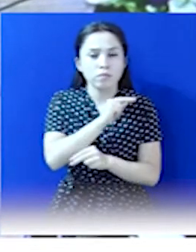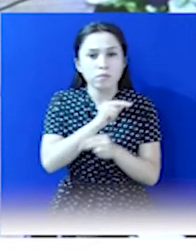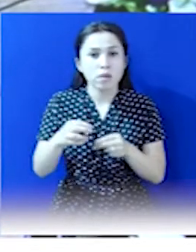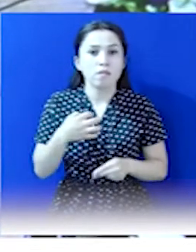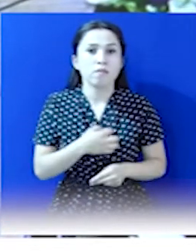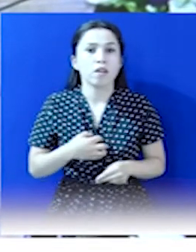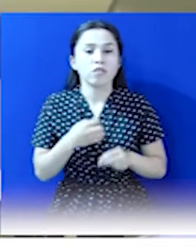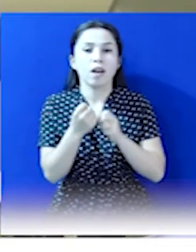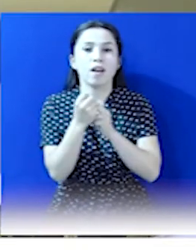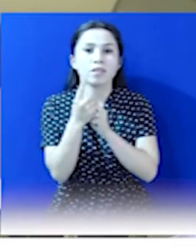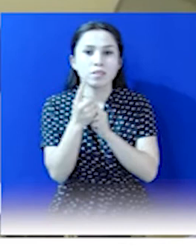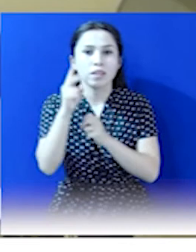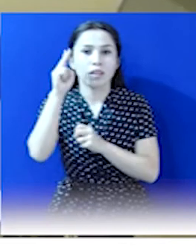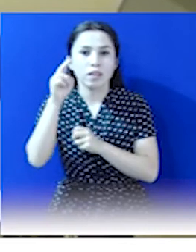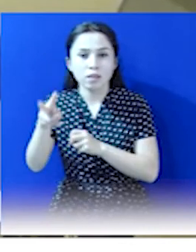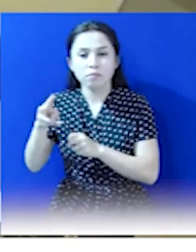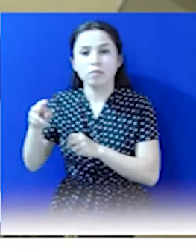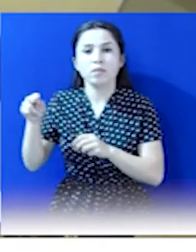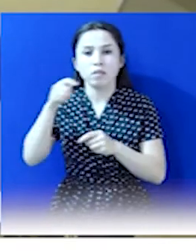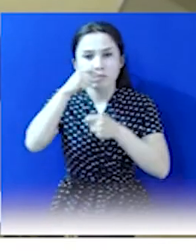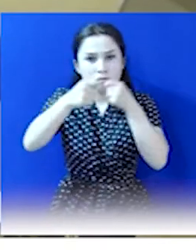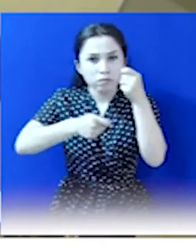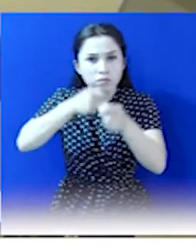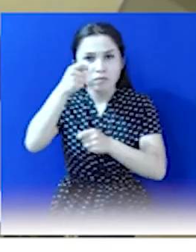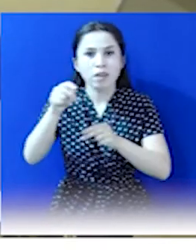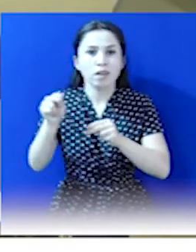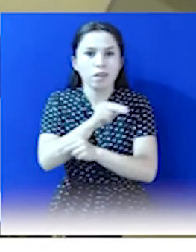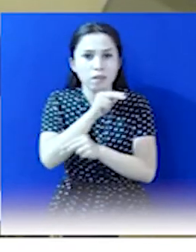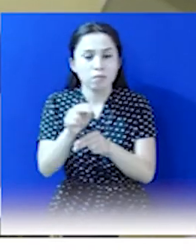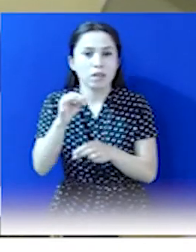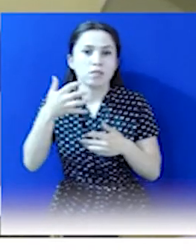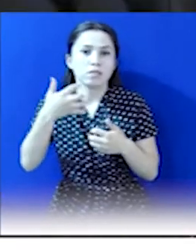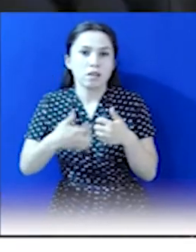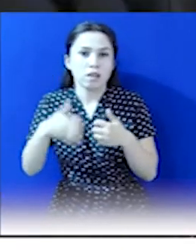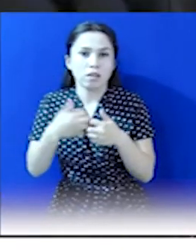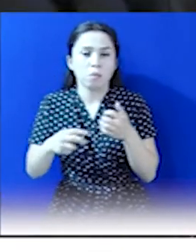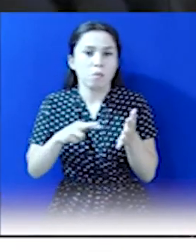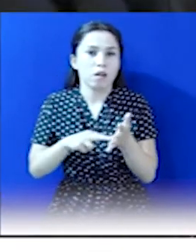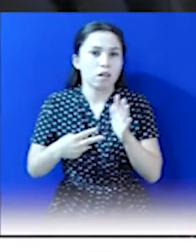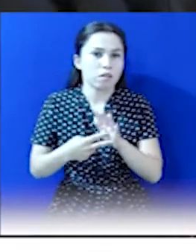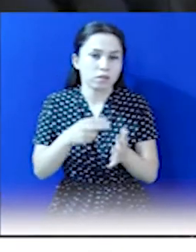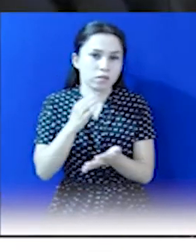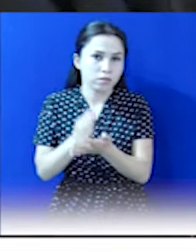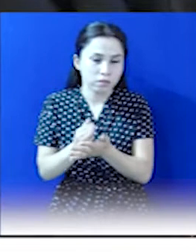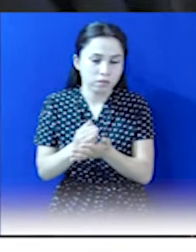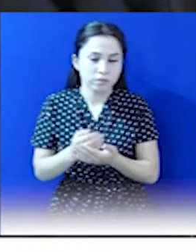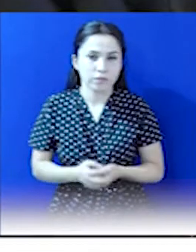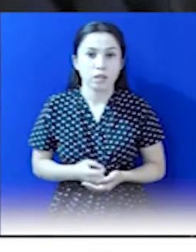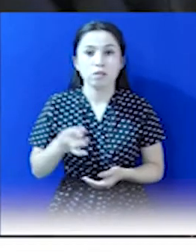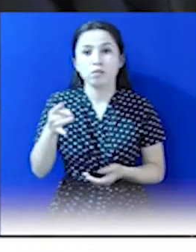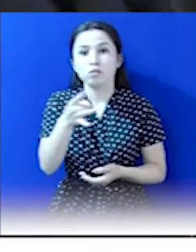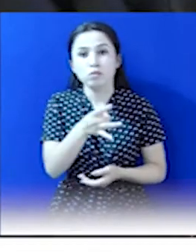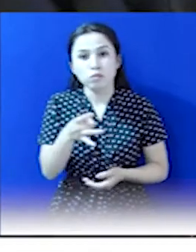аударуды қажет ететінін атап өтті. Мәселен, биылғы жылы Абай ауылында 100 орындық клуб, Шу ауданындағы мәдениет үйі жөнделіп